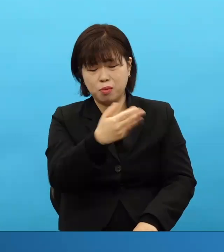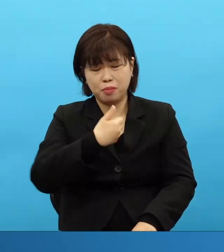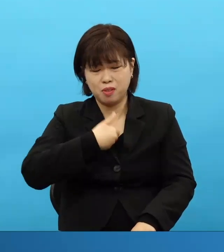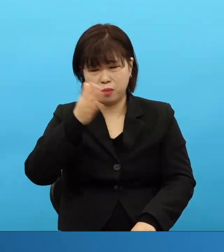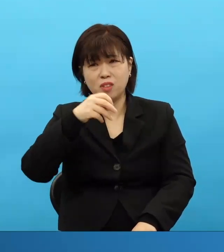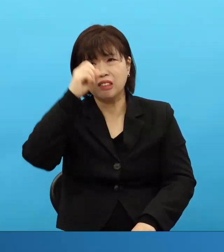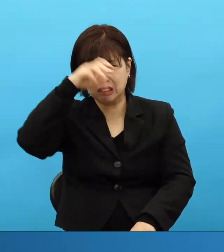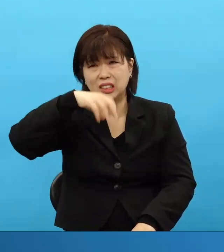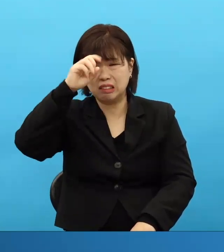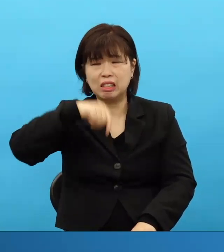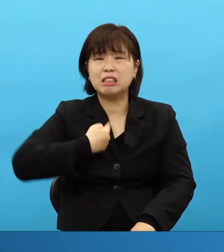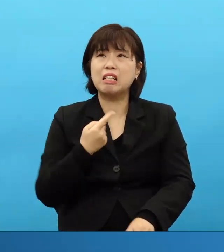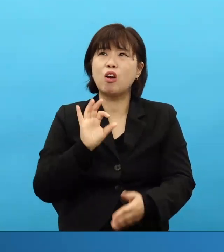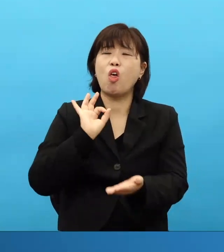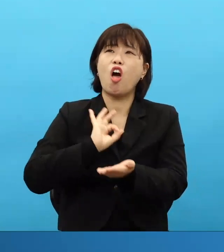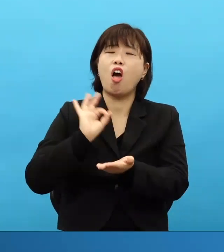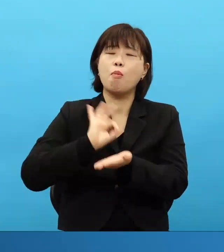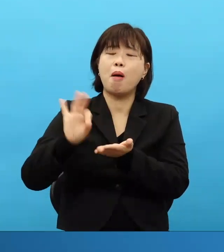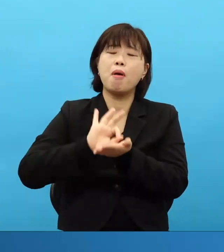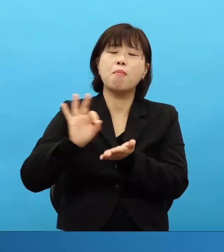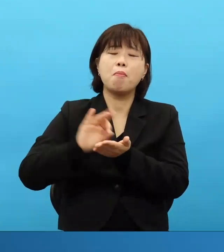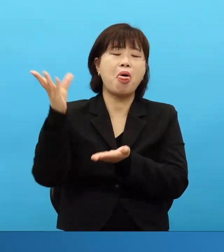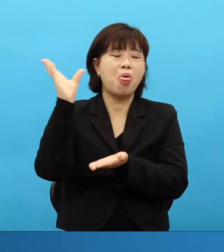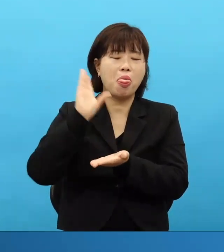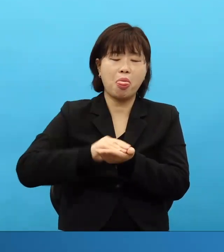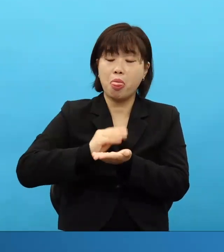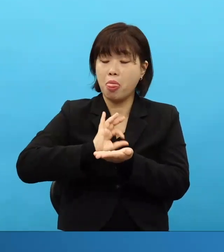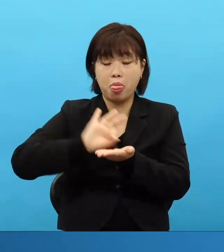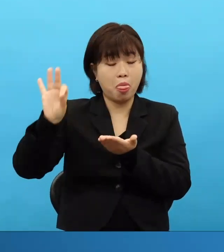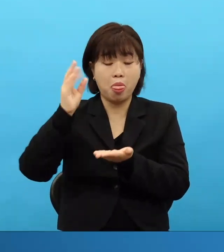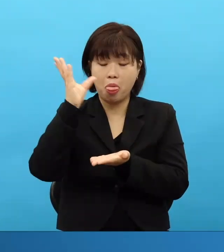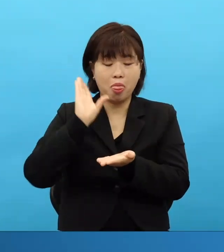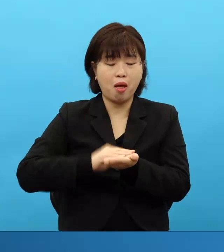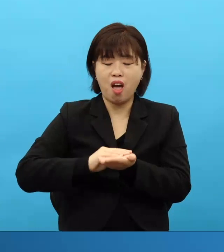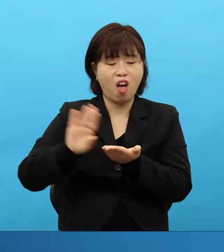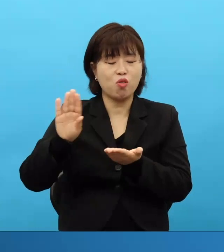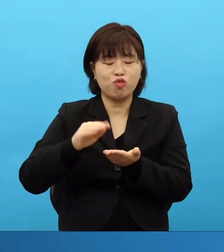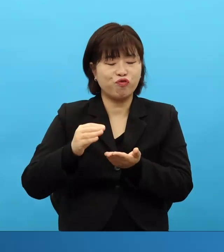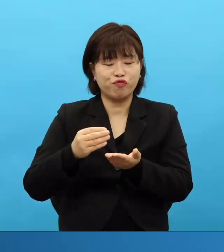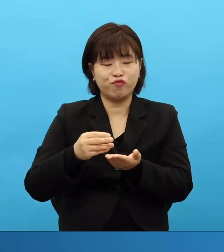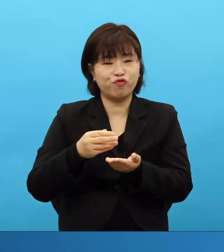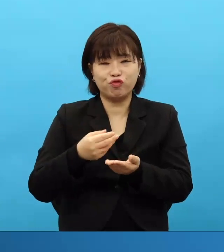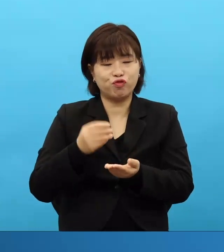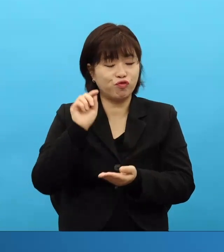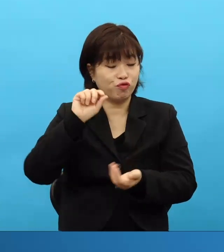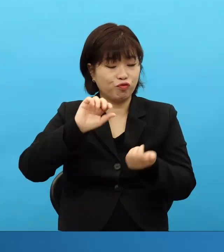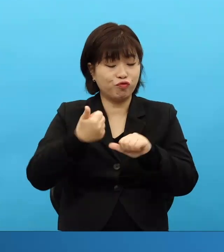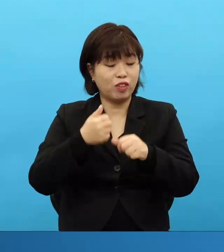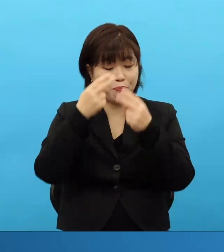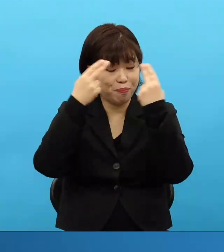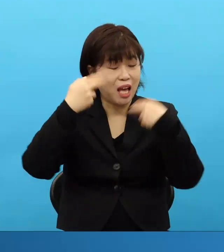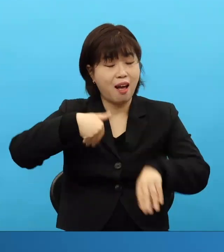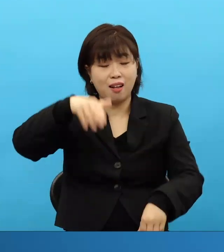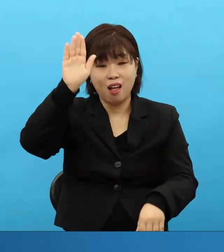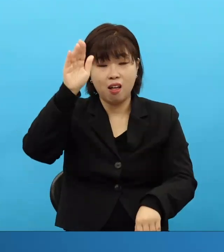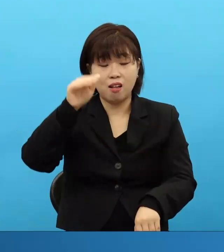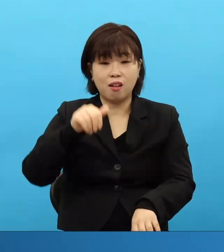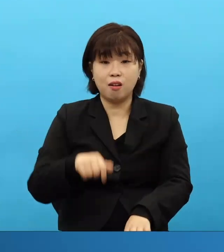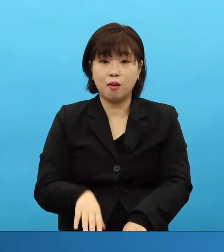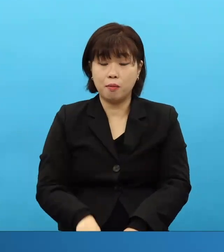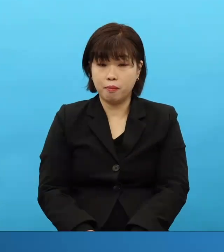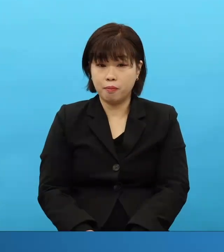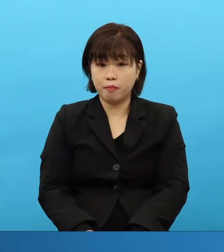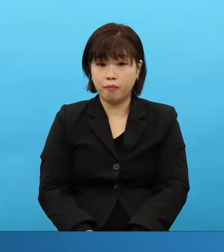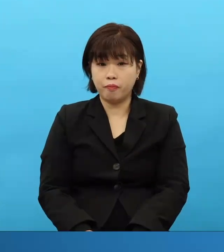and he's saying to the older generation, "Oh, you don't have to pass on your wealth to the next generation. Oh, just spend it any way you want." 그러나 계속 그러니까 저는 한 두 가지 걸리는 게